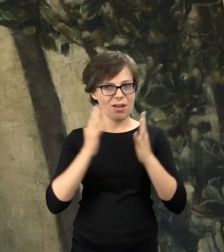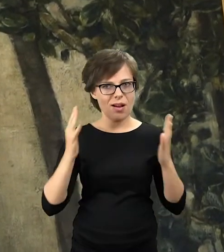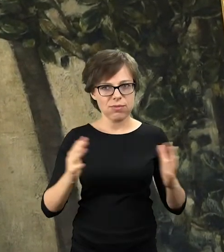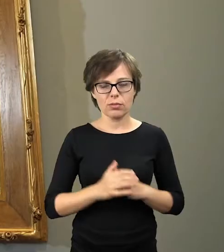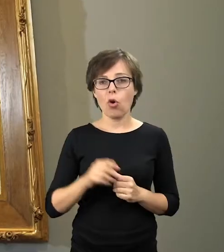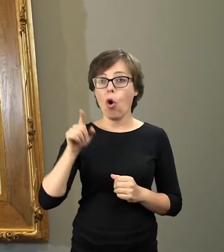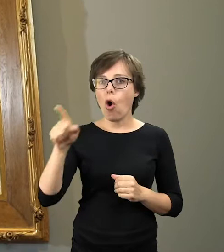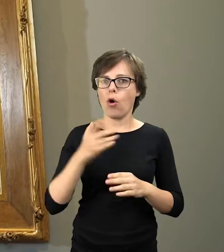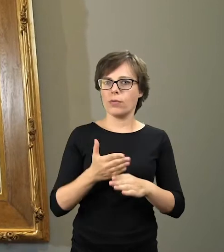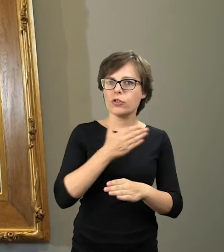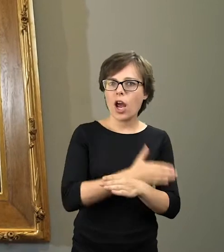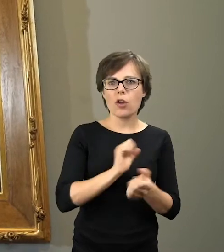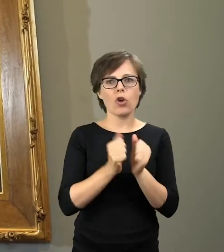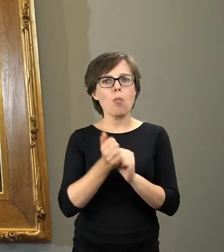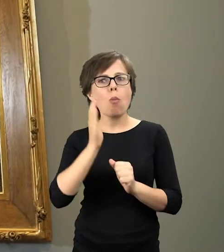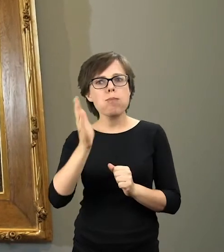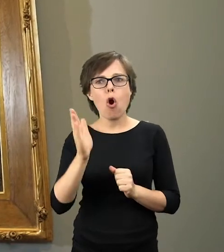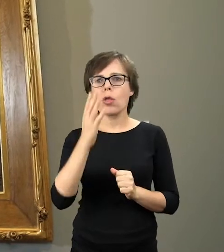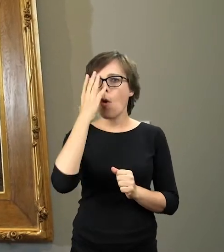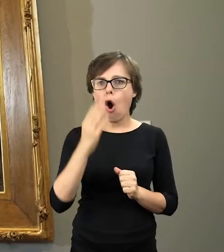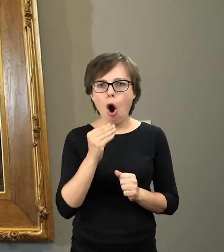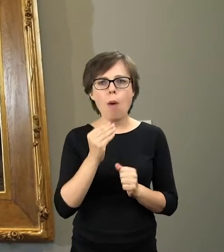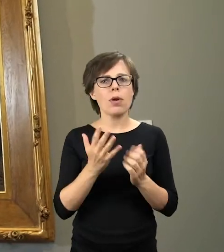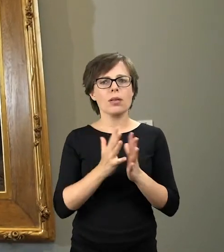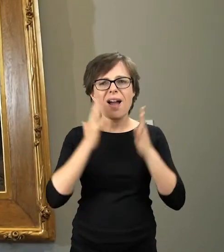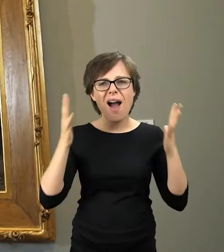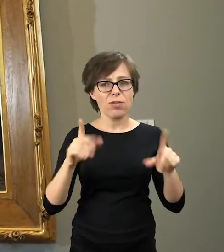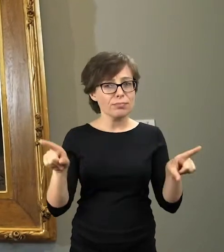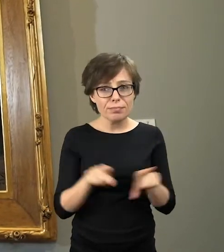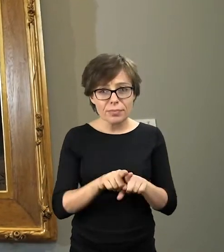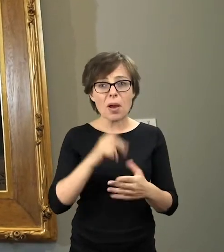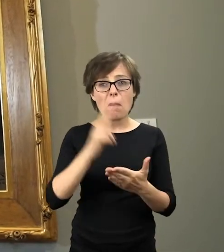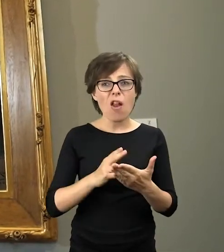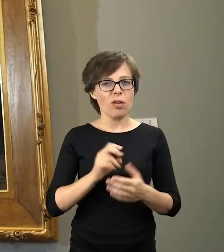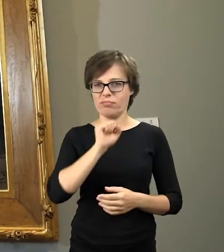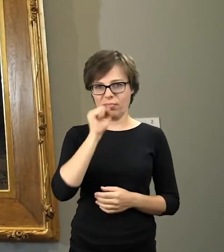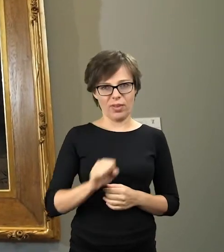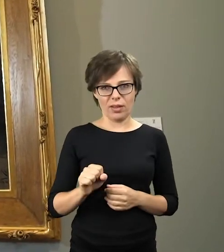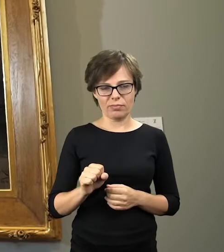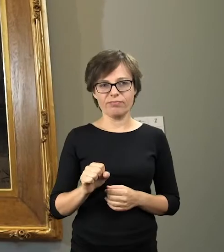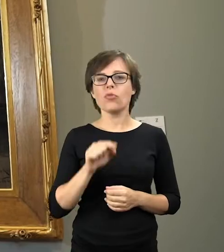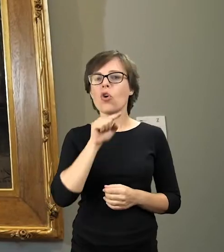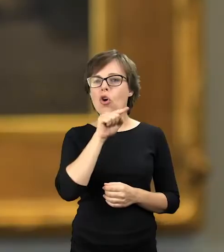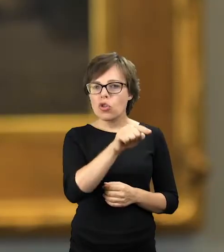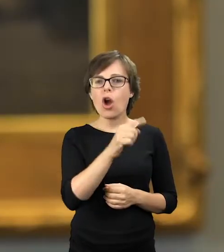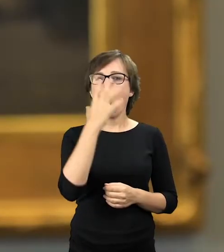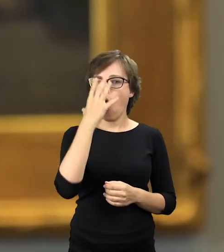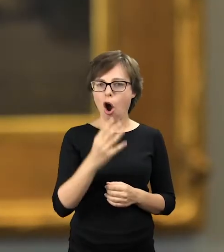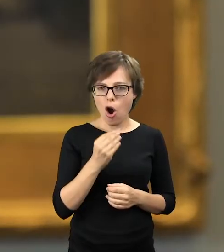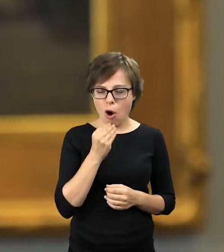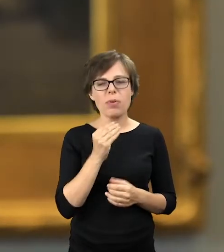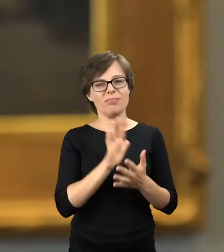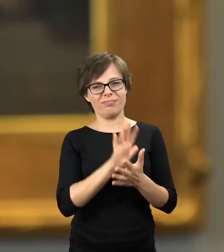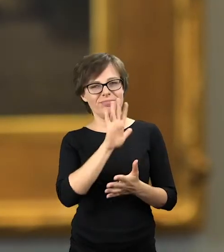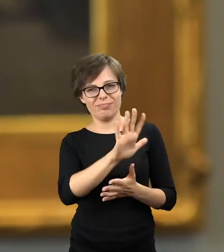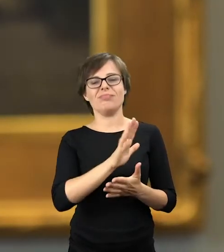Nigdy wcześniej, nigdy później Olga Boznańska do takiego formatu nie sięgnęła. To typowe dzieło malowane z myślą o